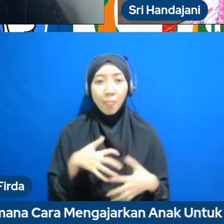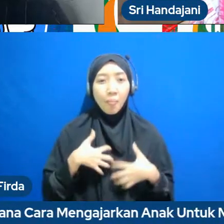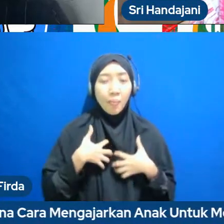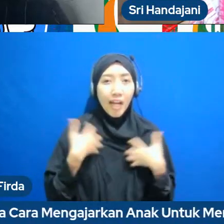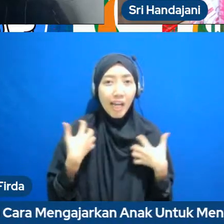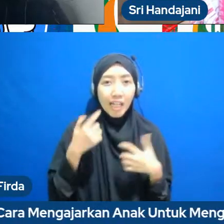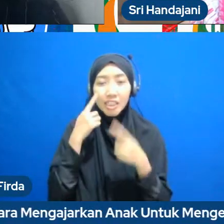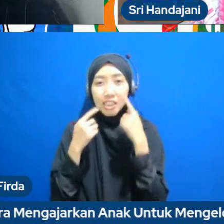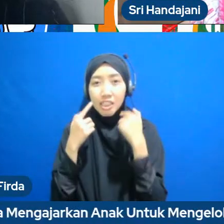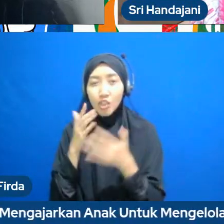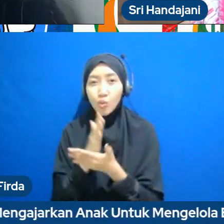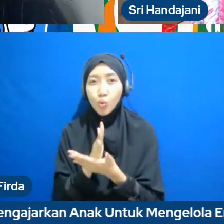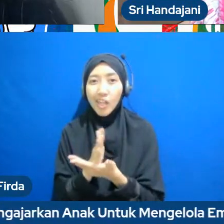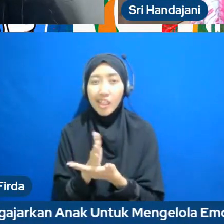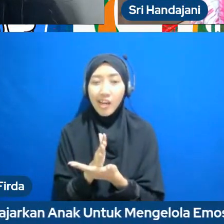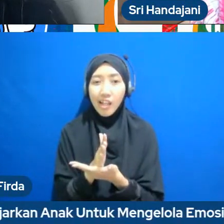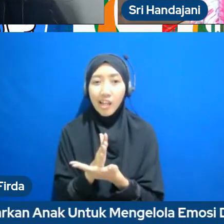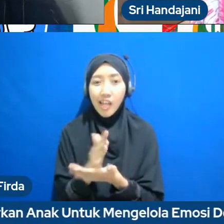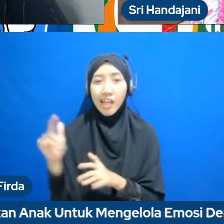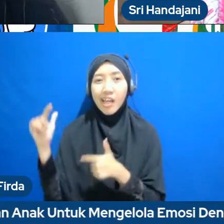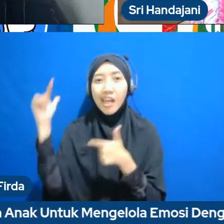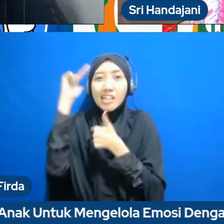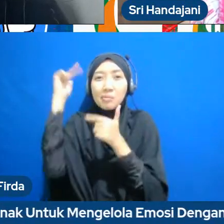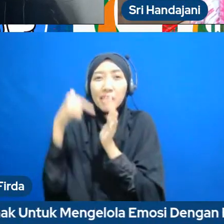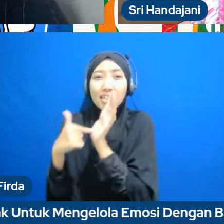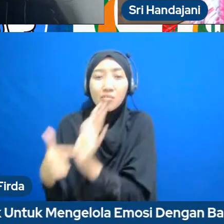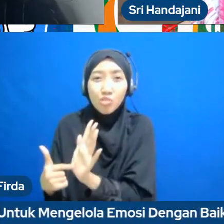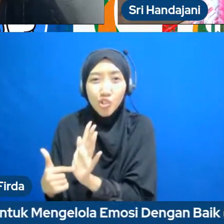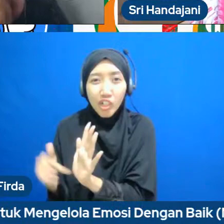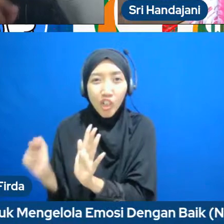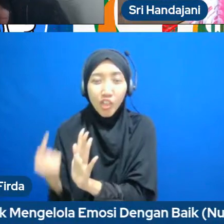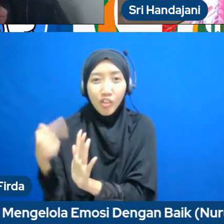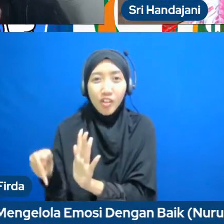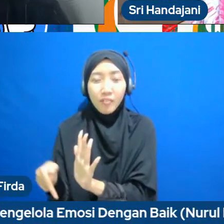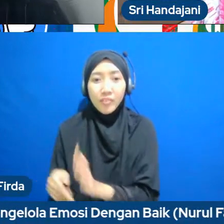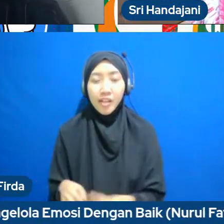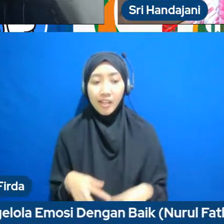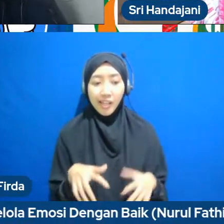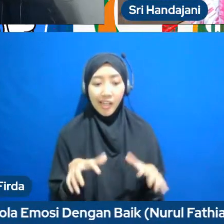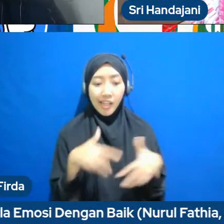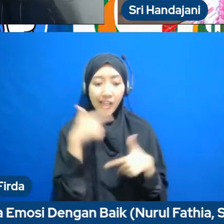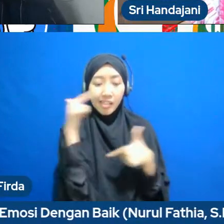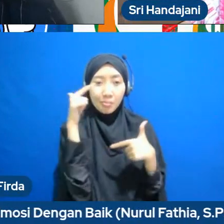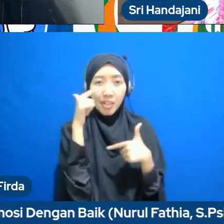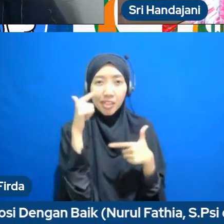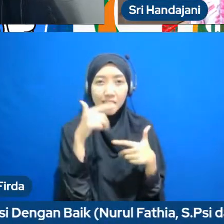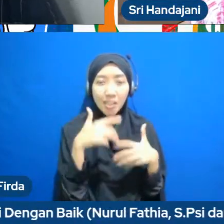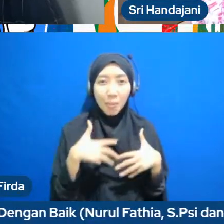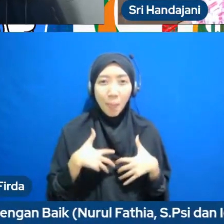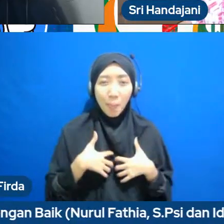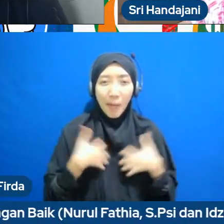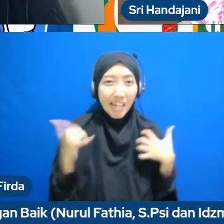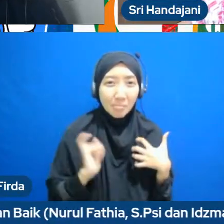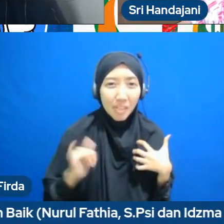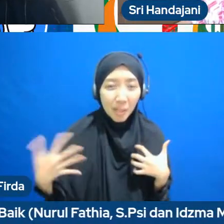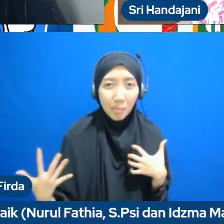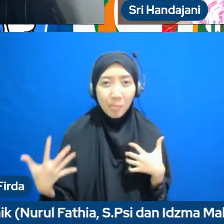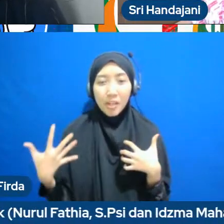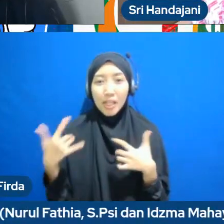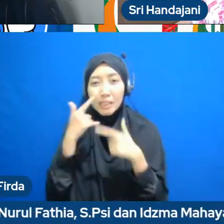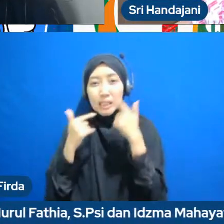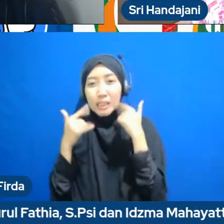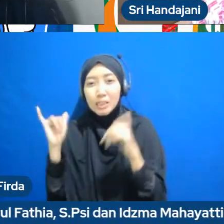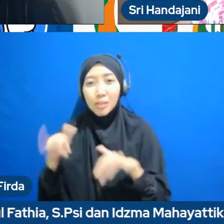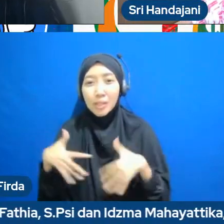Yang jadi masalah ekspresinya gitu. Jadi ekspresi marahnya kayak gimana sih? Ekspresi dia kayak gimana sih? Jadi saya pribadi sih